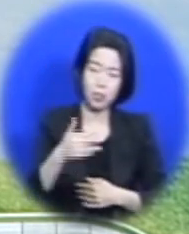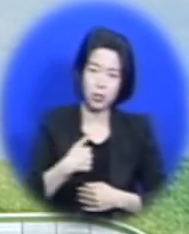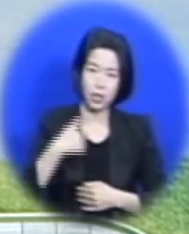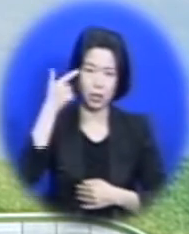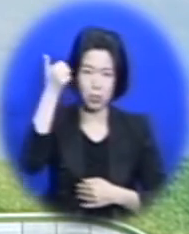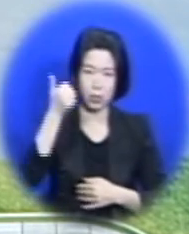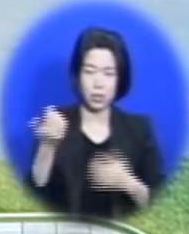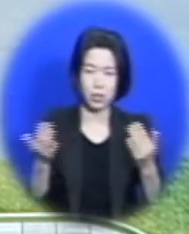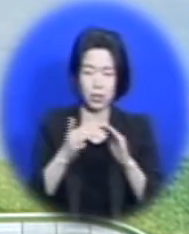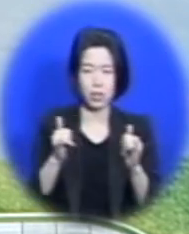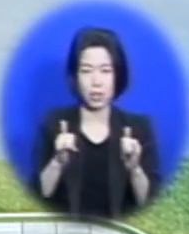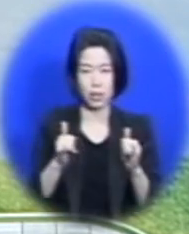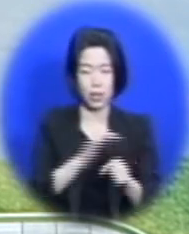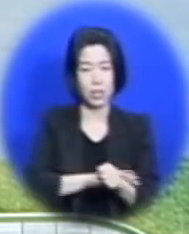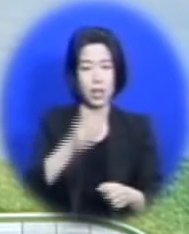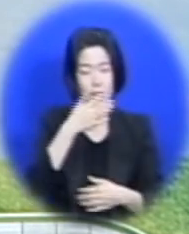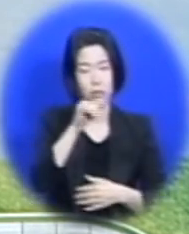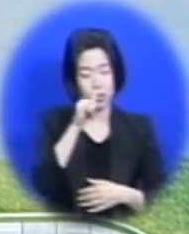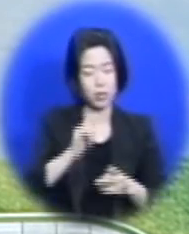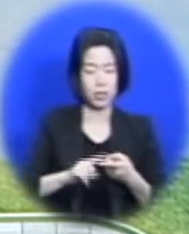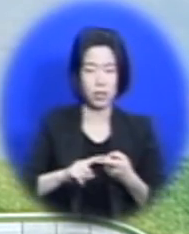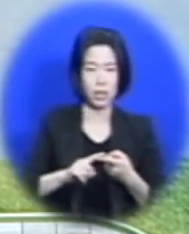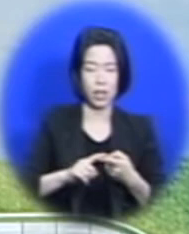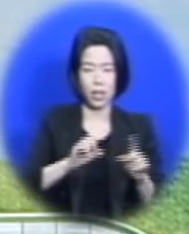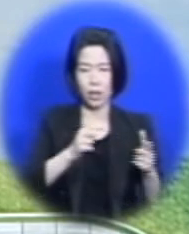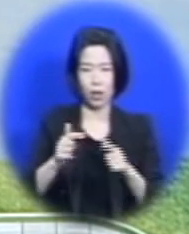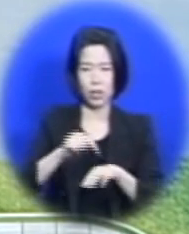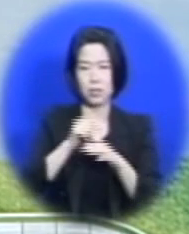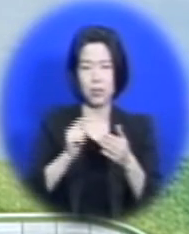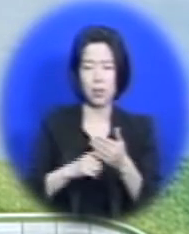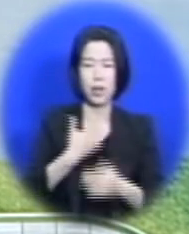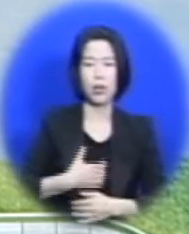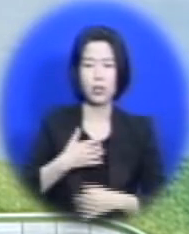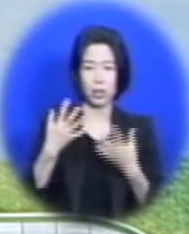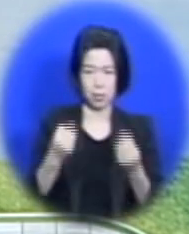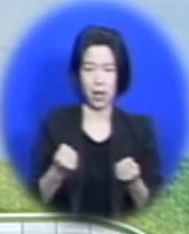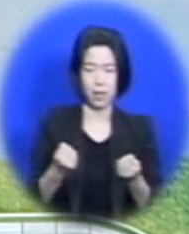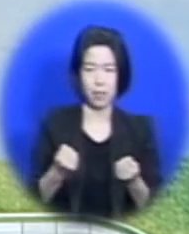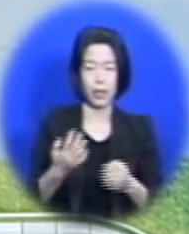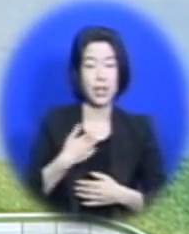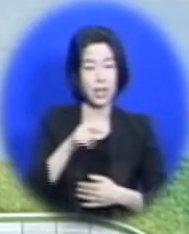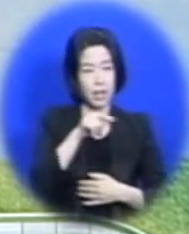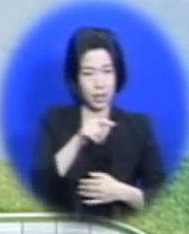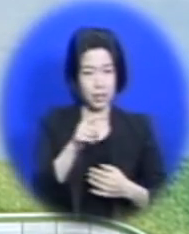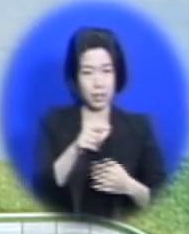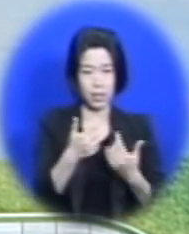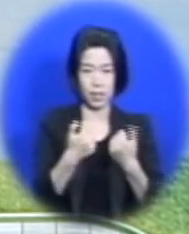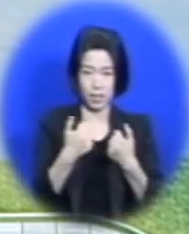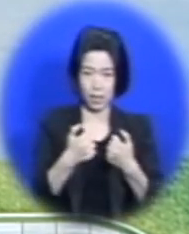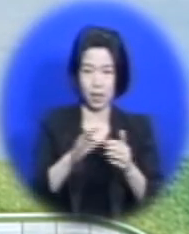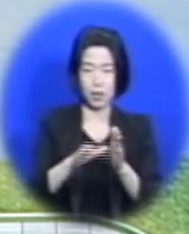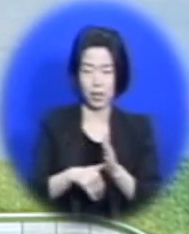수 있을지 뭐 여러 가지 마음에 걱정이 많더라고요. 제가 그분과 같이 상담하면서